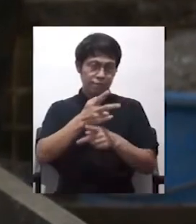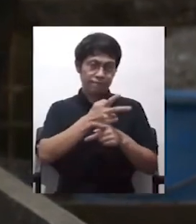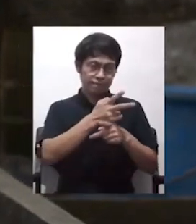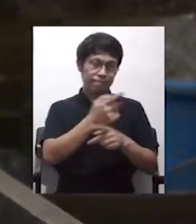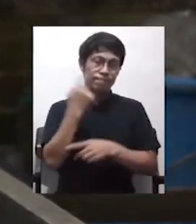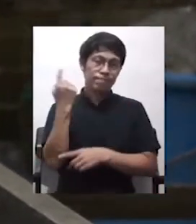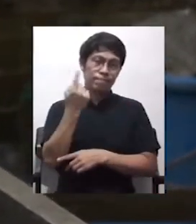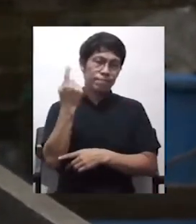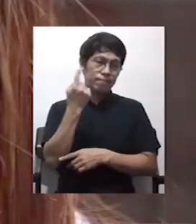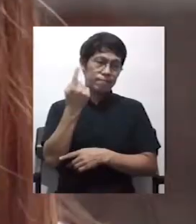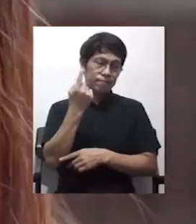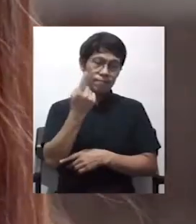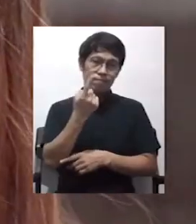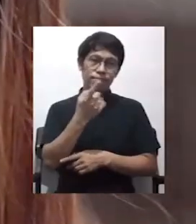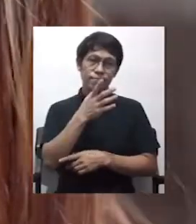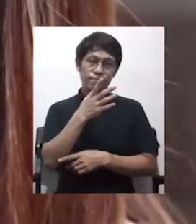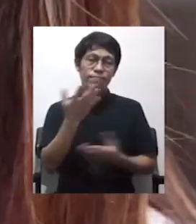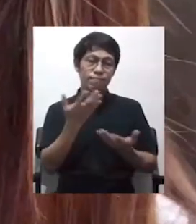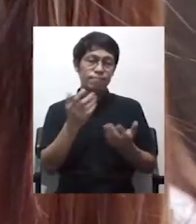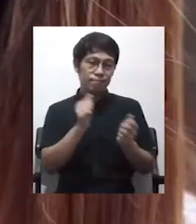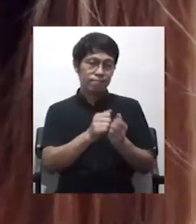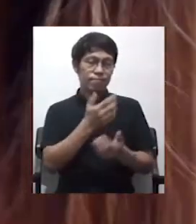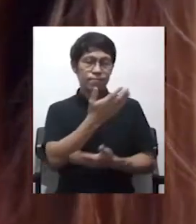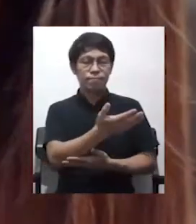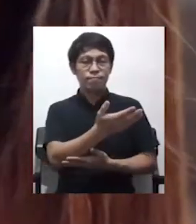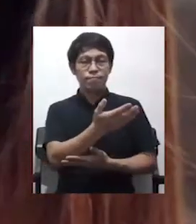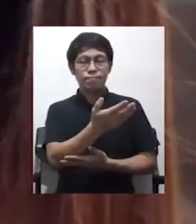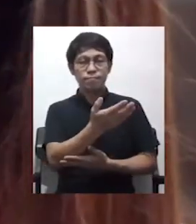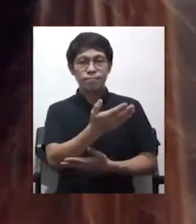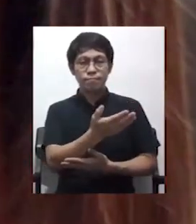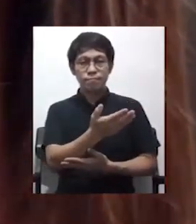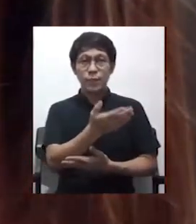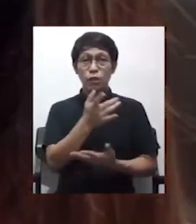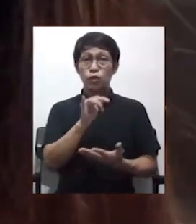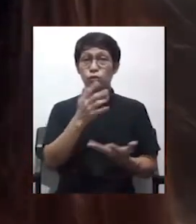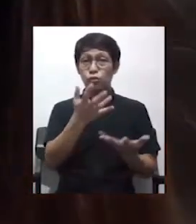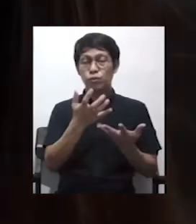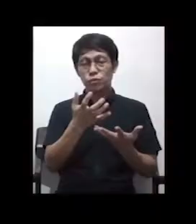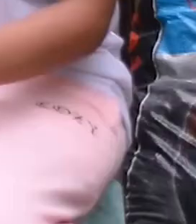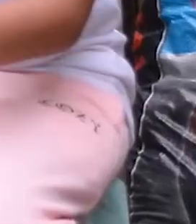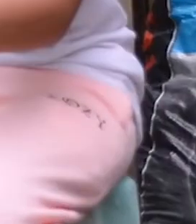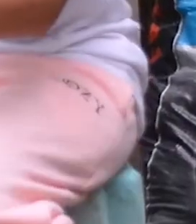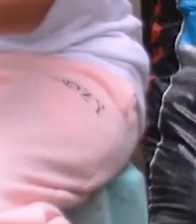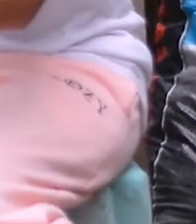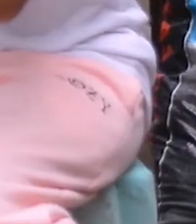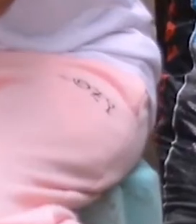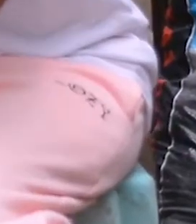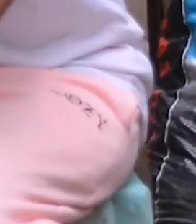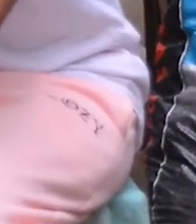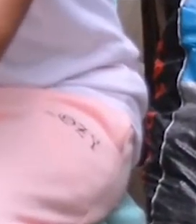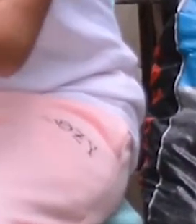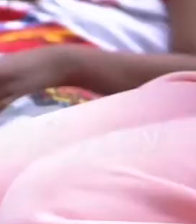kita na hindi kita pababayaan. Andito lang si mama para sa'yo.